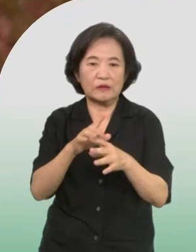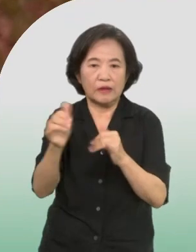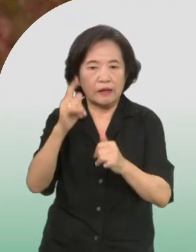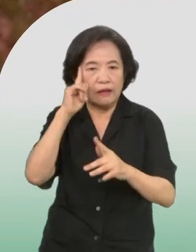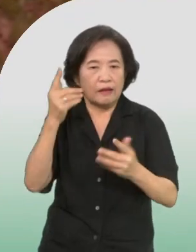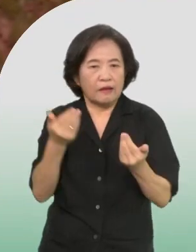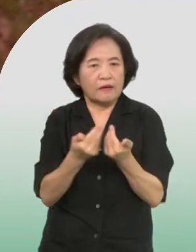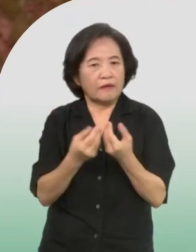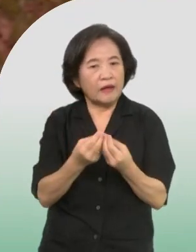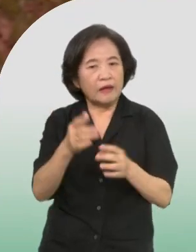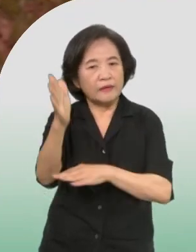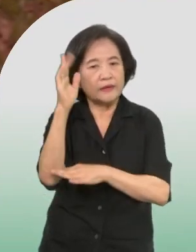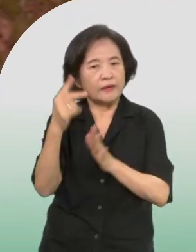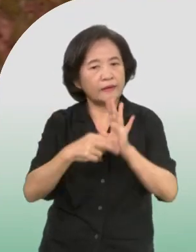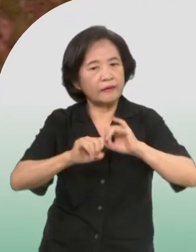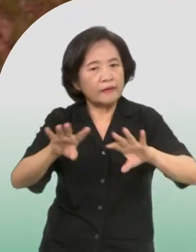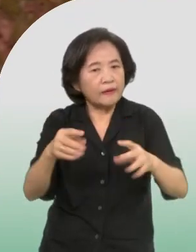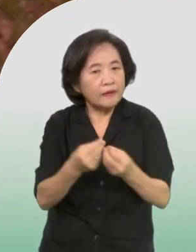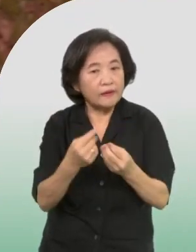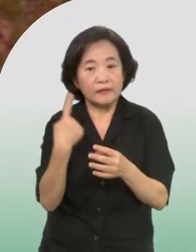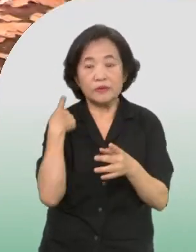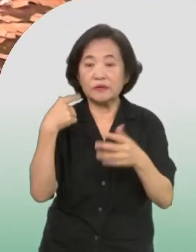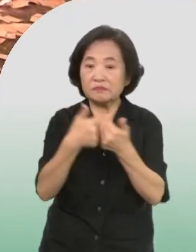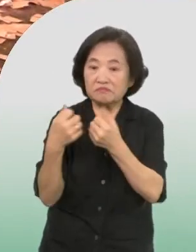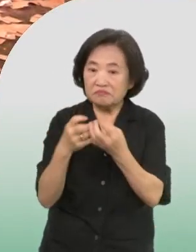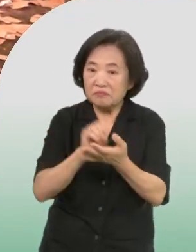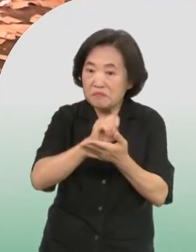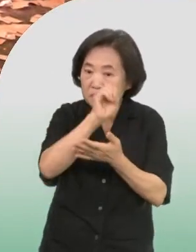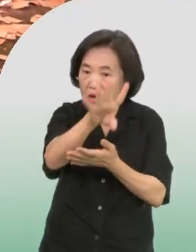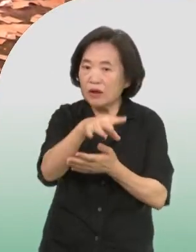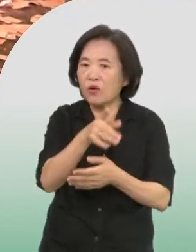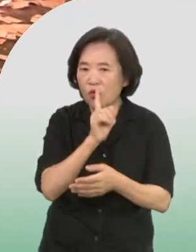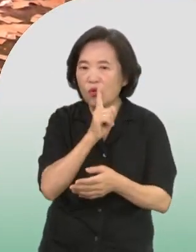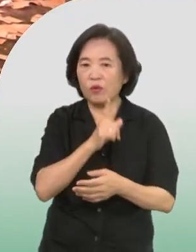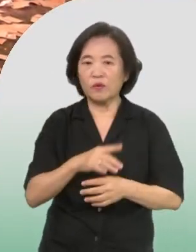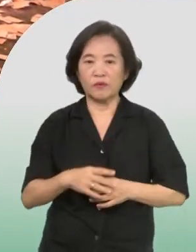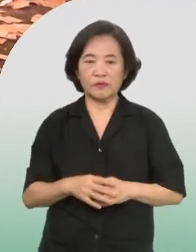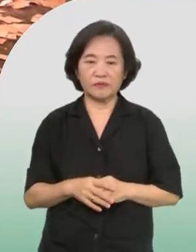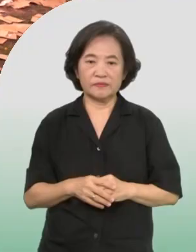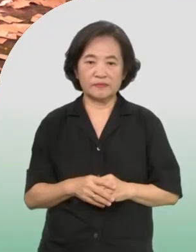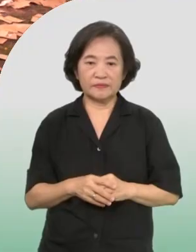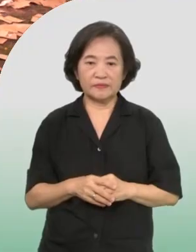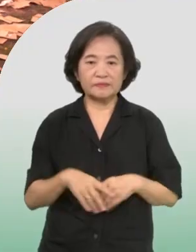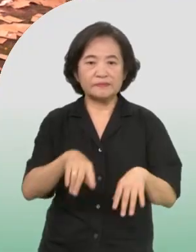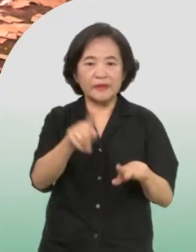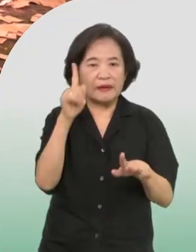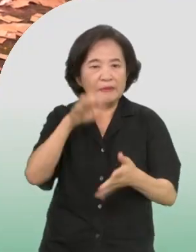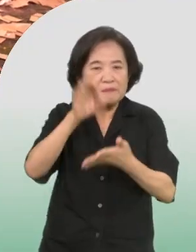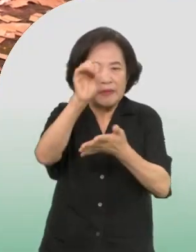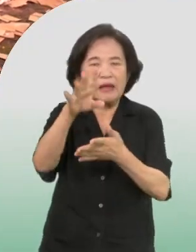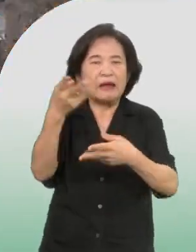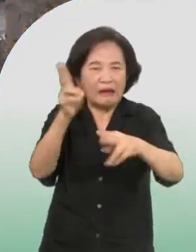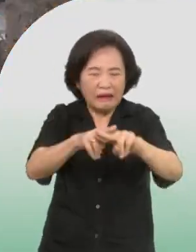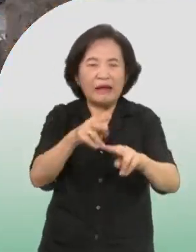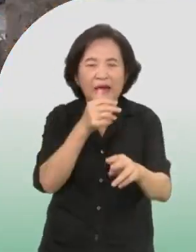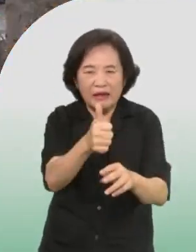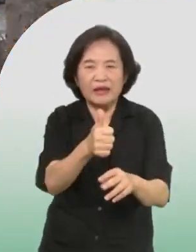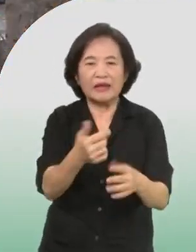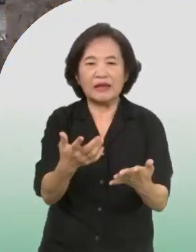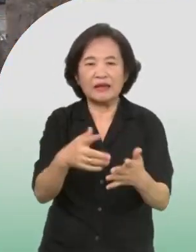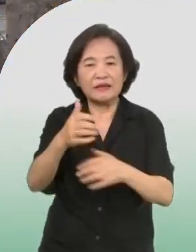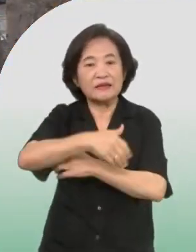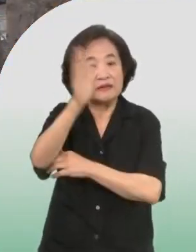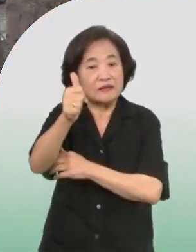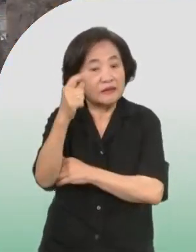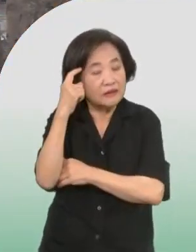反弹，县政府民政处二十九号县府的主管汇报中提临时通知，建议终止委托案，得到县